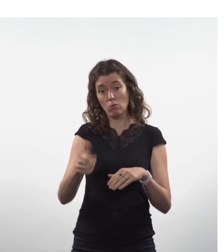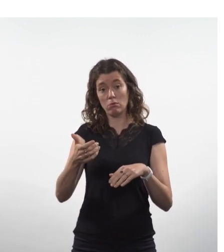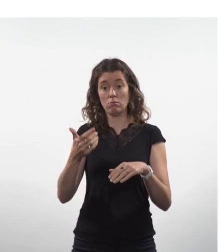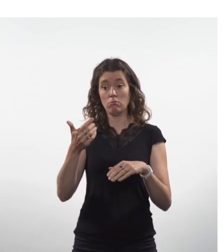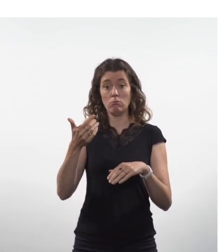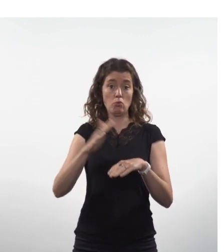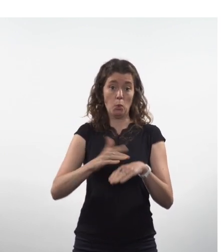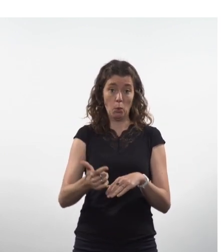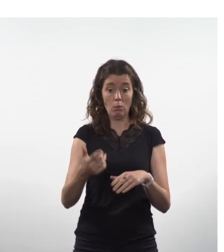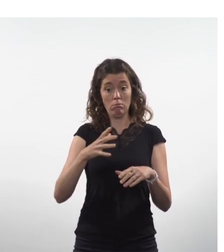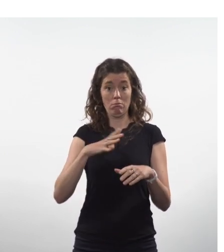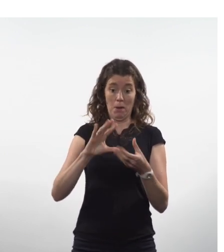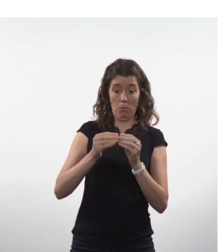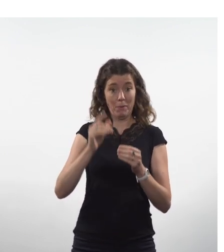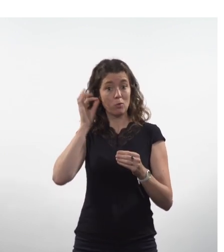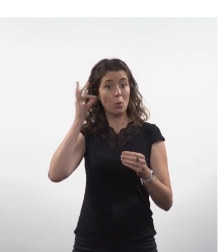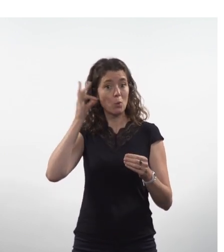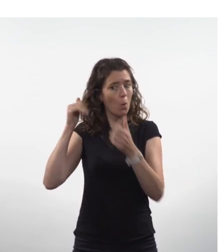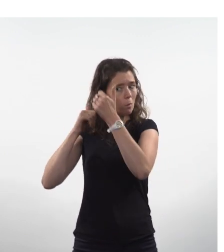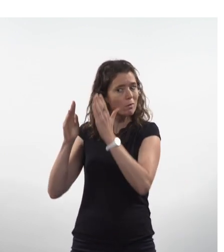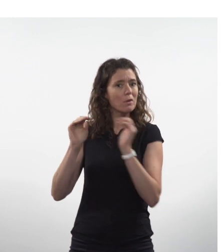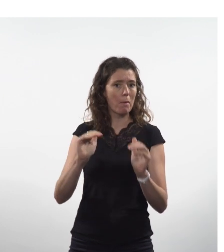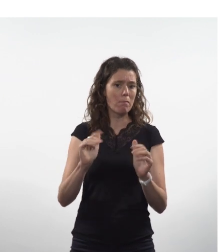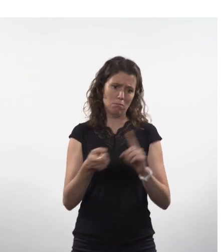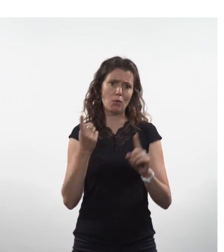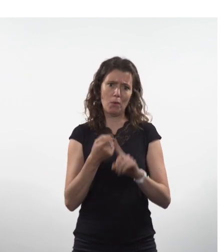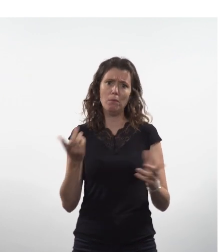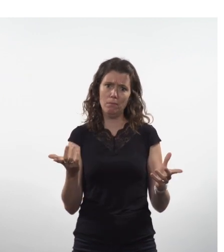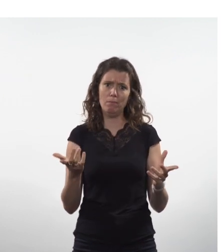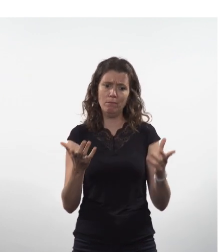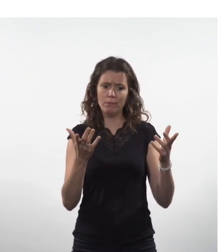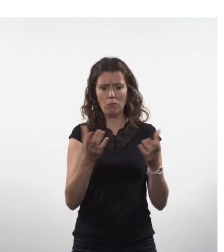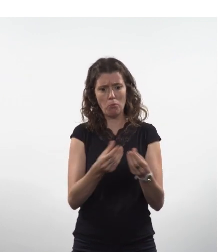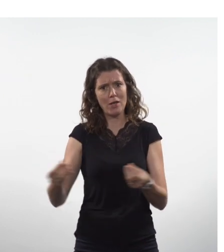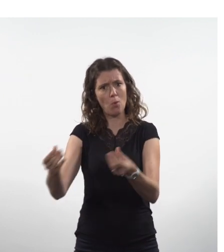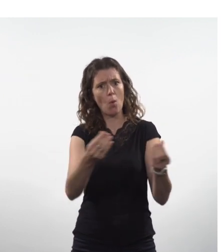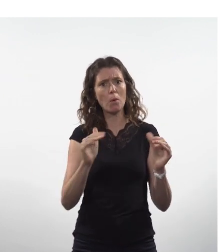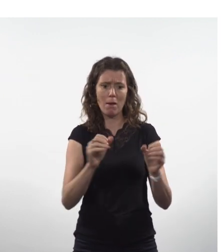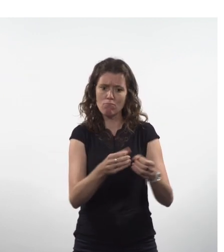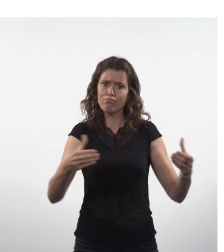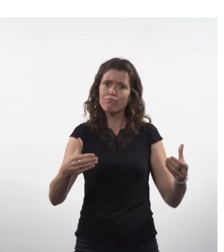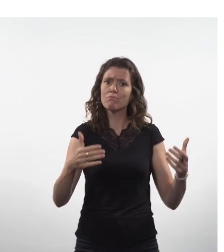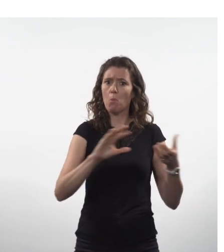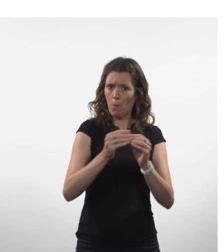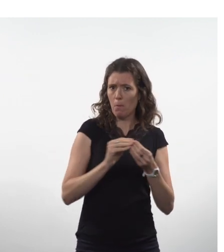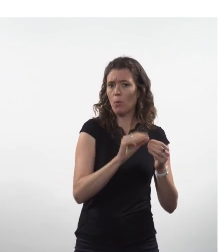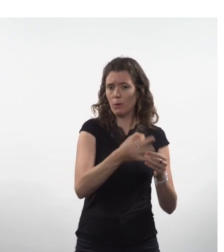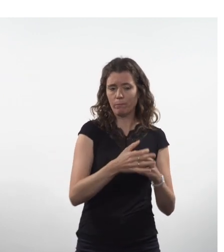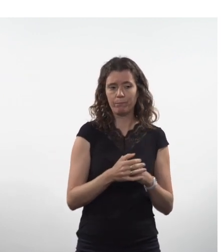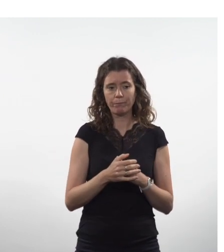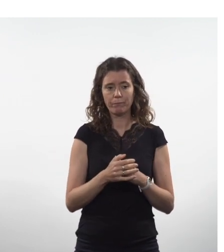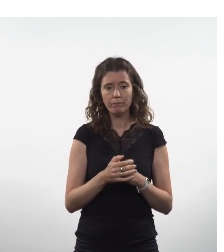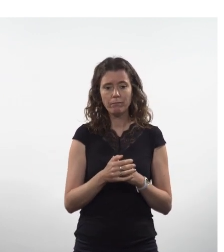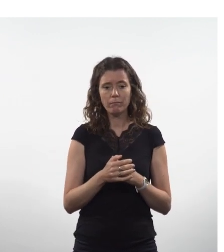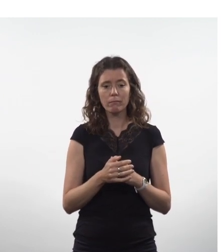d'audition. Donc, cela concerne quand même une part importante de la population. Et, et un bébé sur